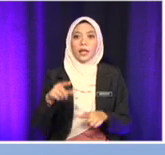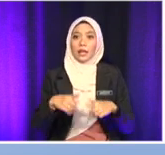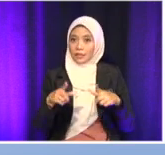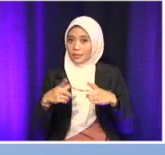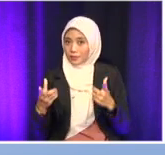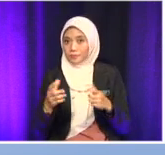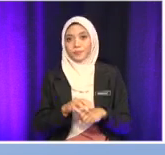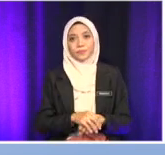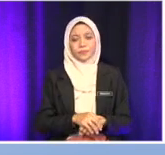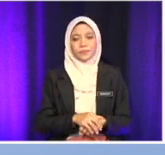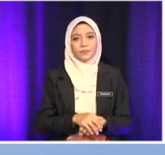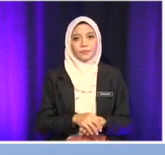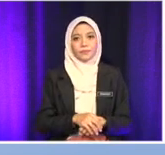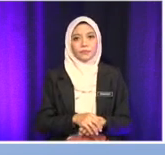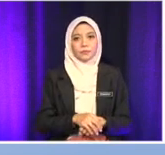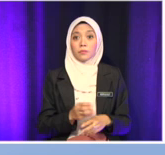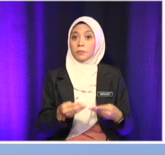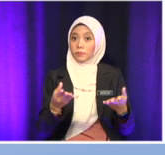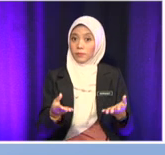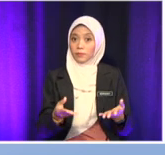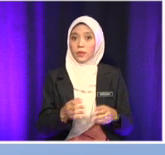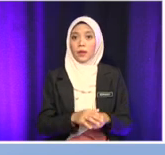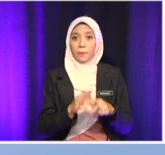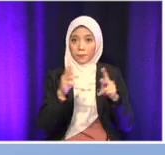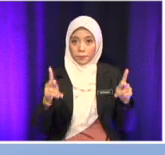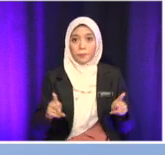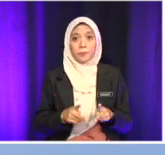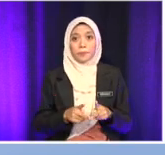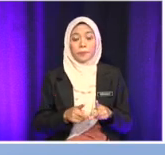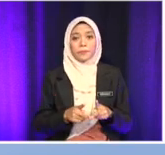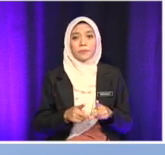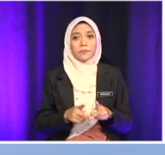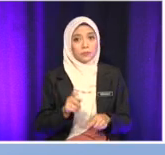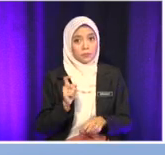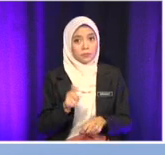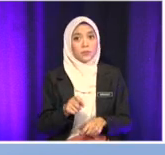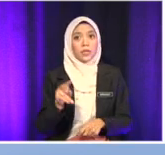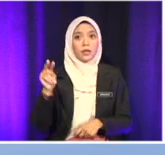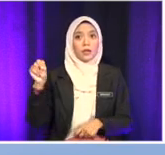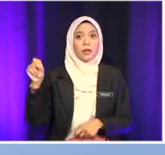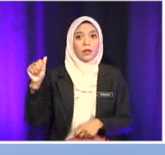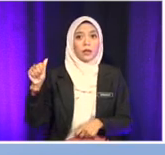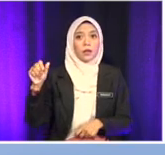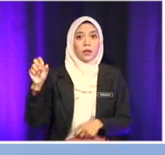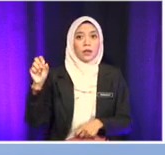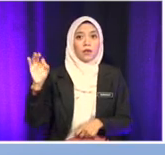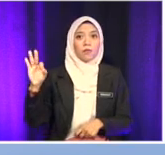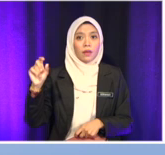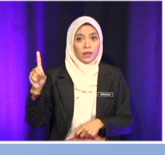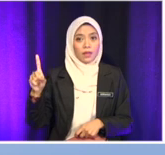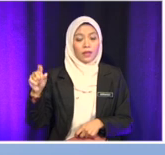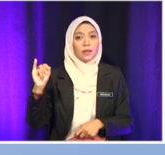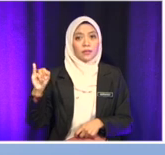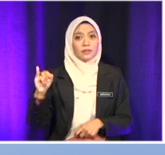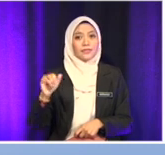jawaban berikut diberi Pentagon sekata tadi ialah maka kita kena nafkah Jadi bukan maka jawabannya adalah